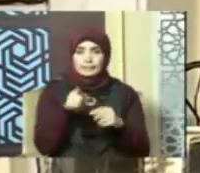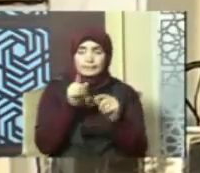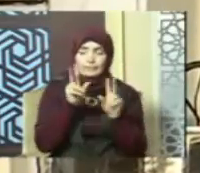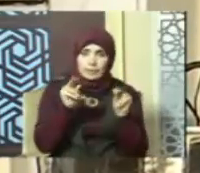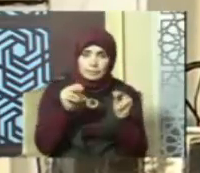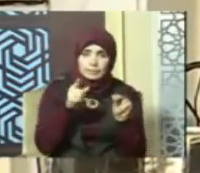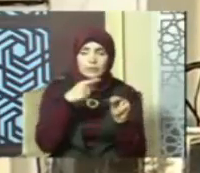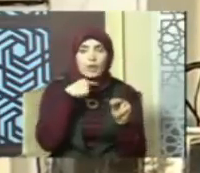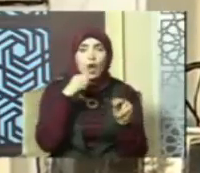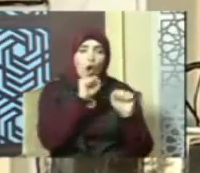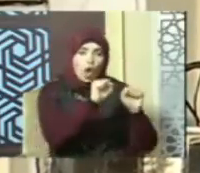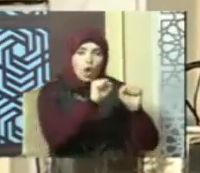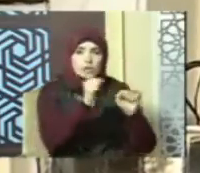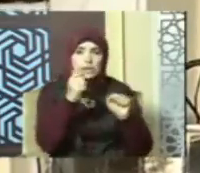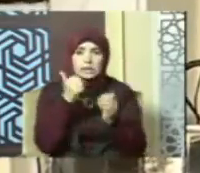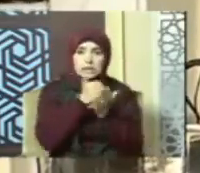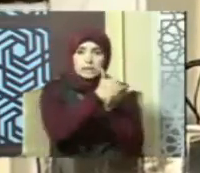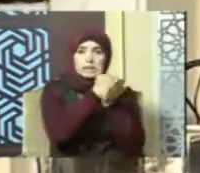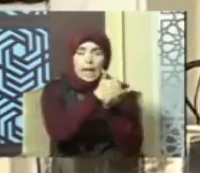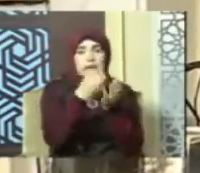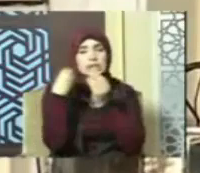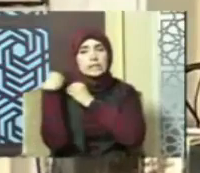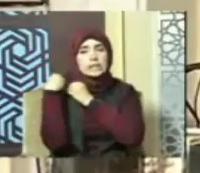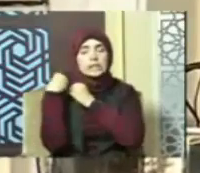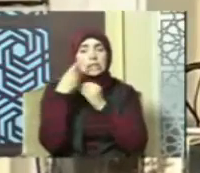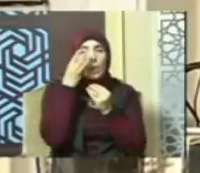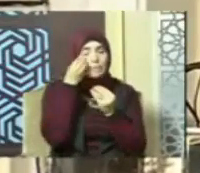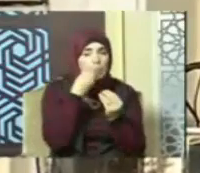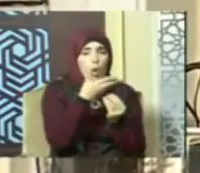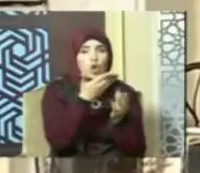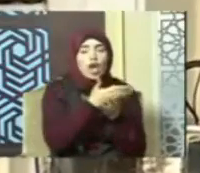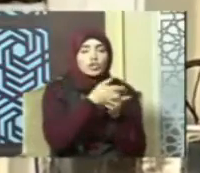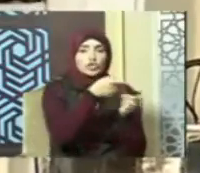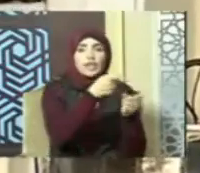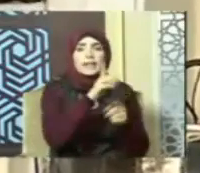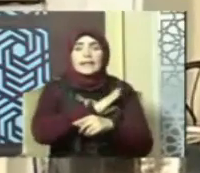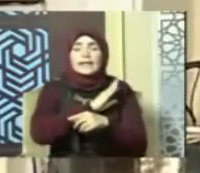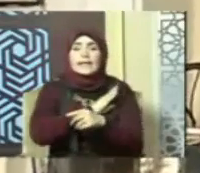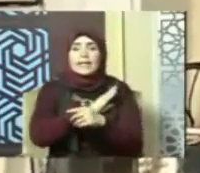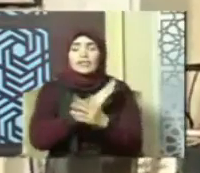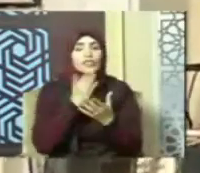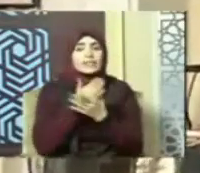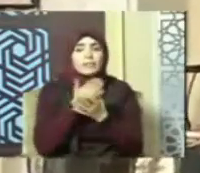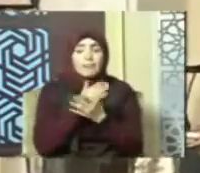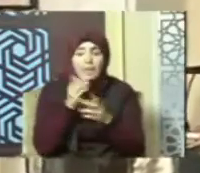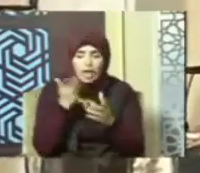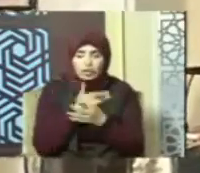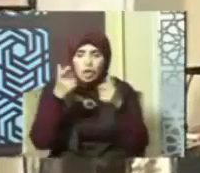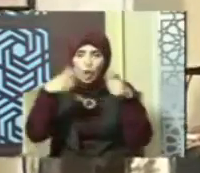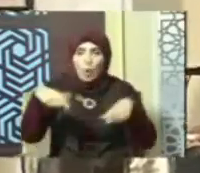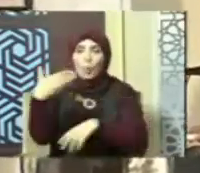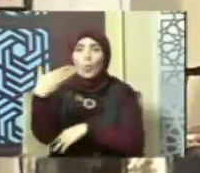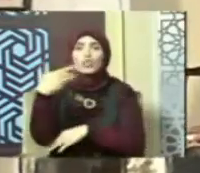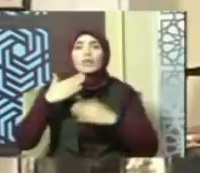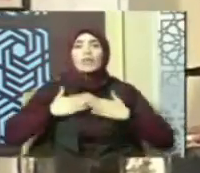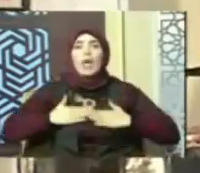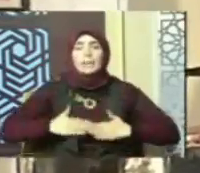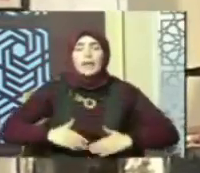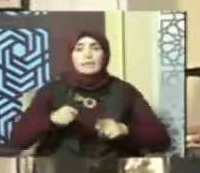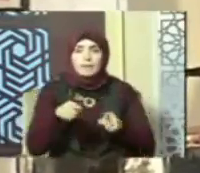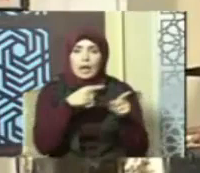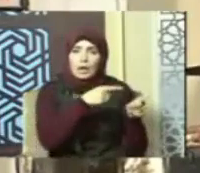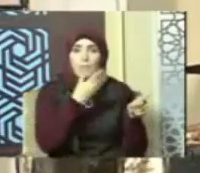الجيوش وتجهيزها وقوتها، لأنه لا أمان لوطن ولا قوة